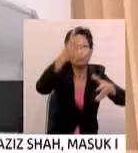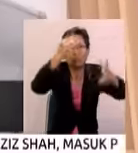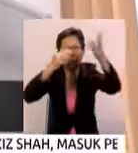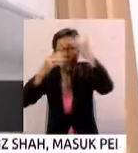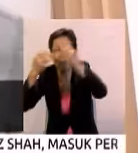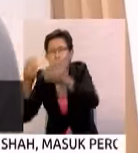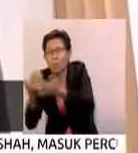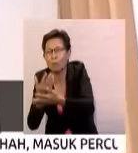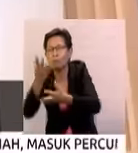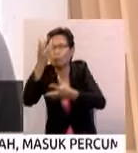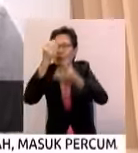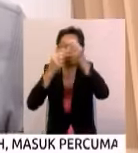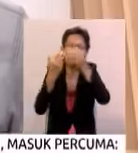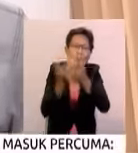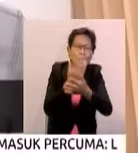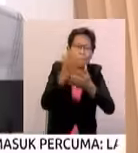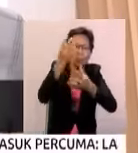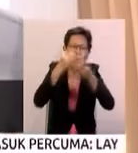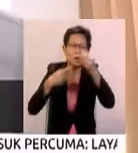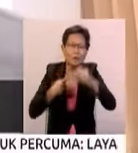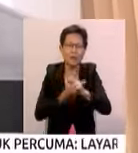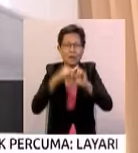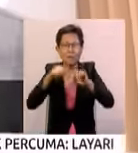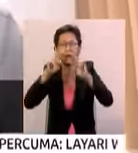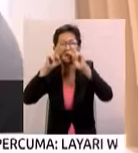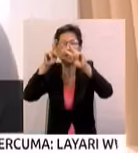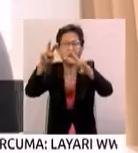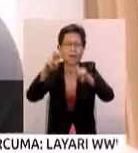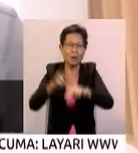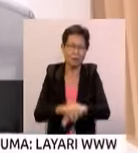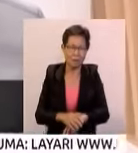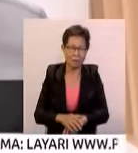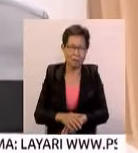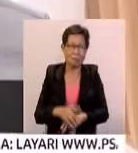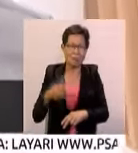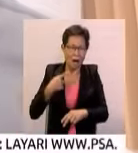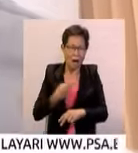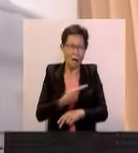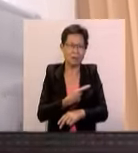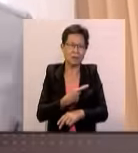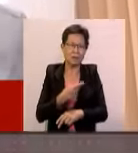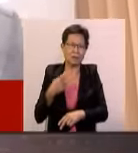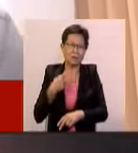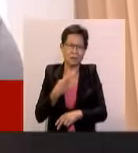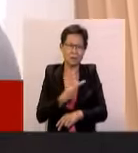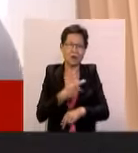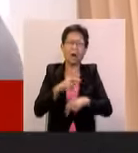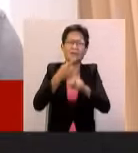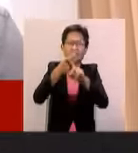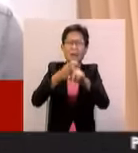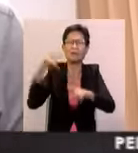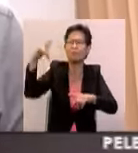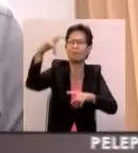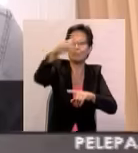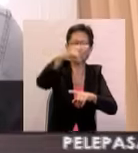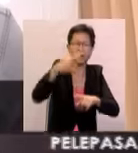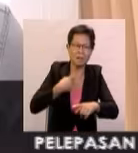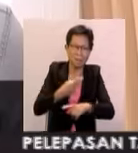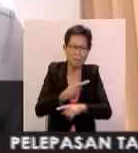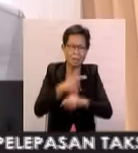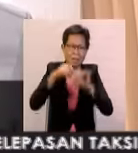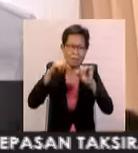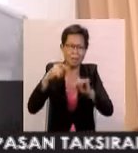baru. Lima ni bukan setakat kita boleh tengok air show, tapi kat sini juga ada company-company daripada aviation, aviation dan juga